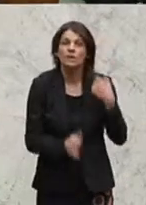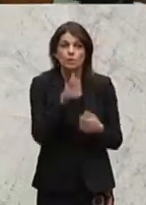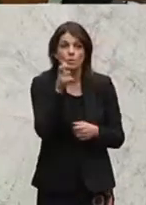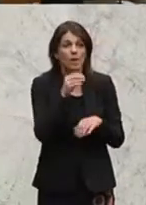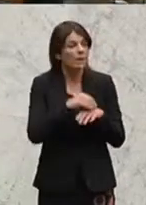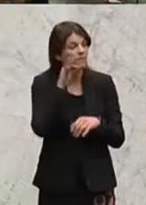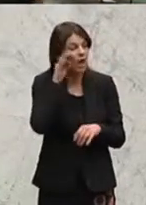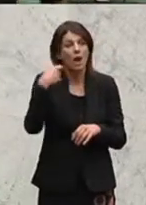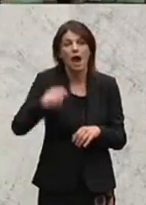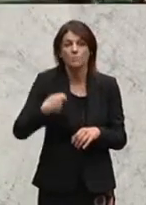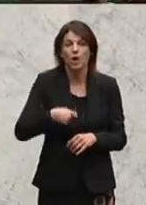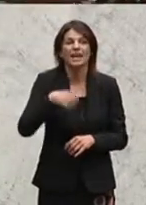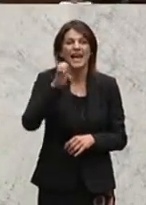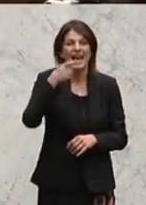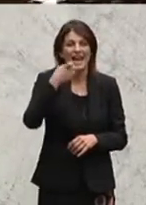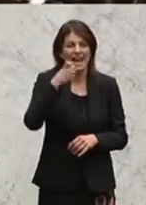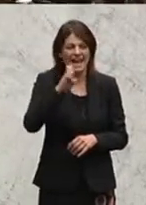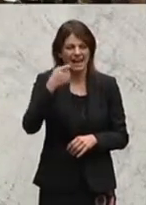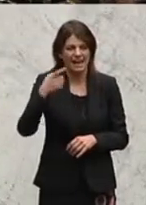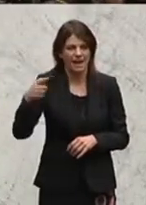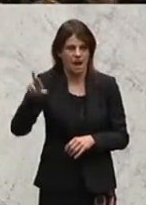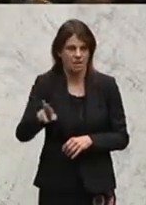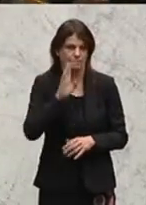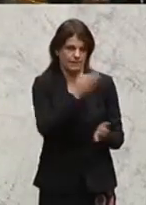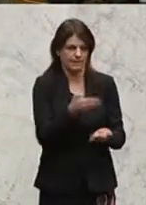Wort ist die Frau Abgeordnete Cornelia Ecker. Bitte, Frau Abgeordnete.